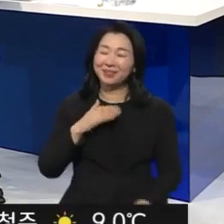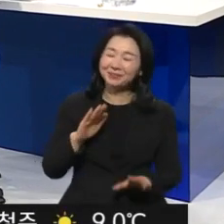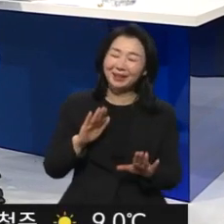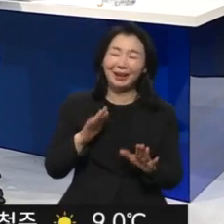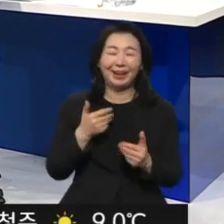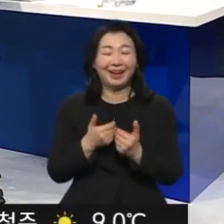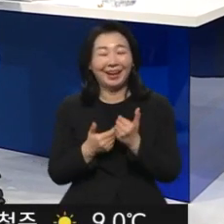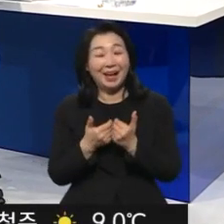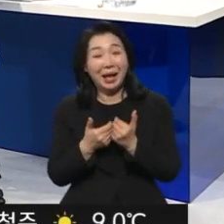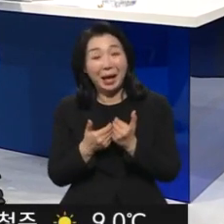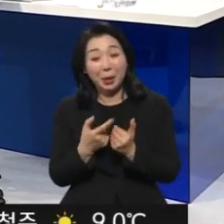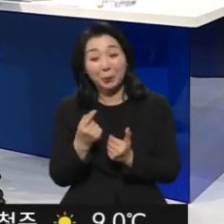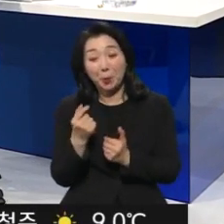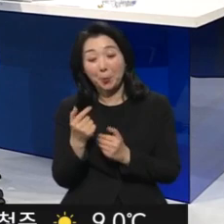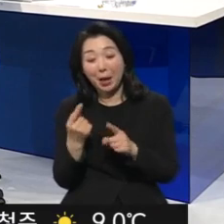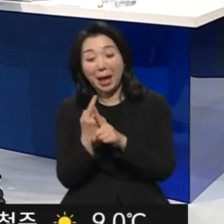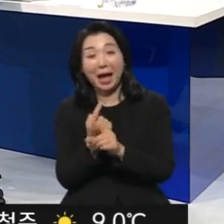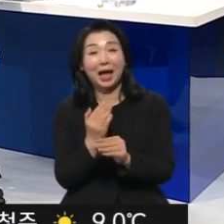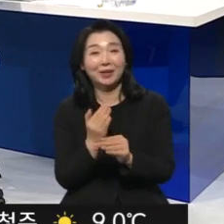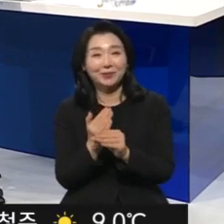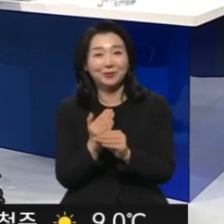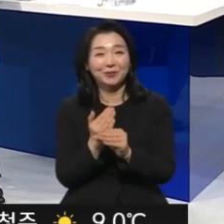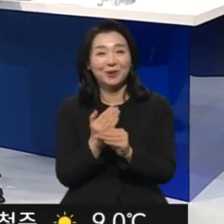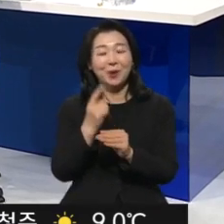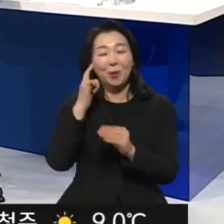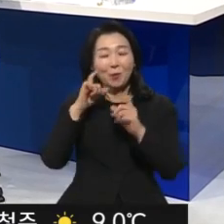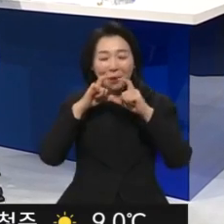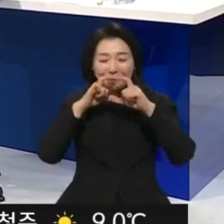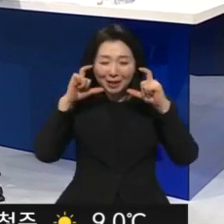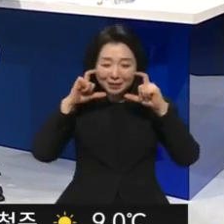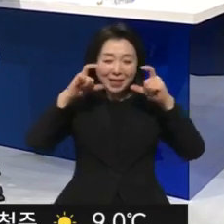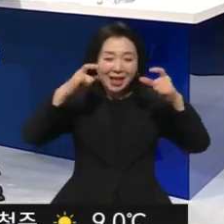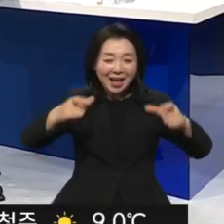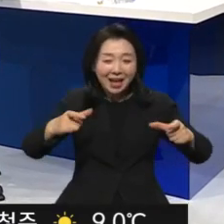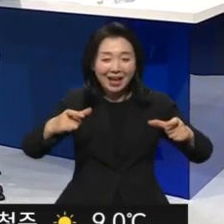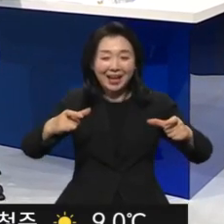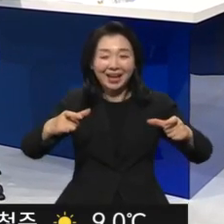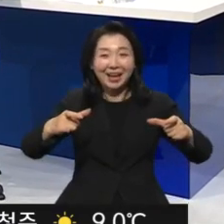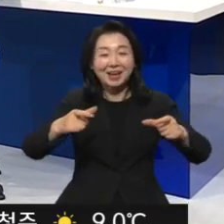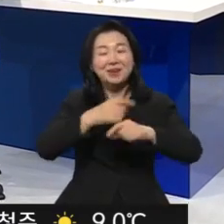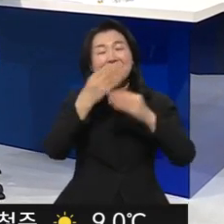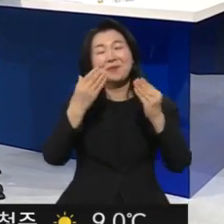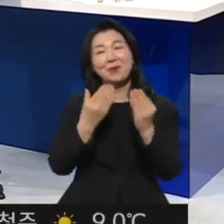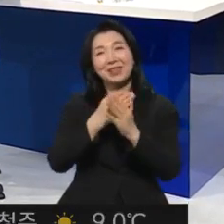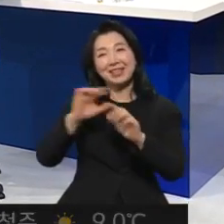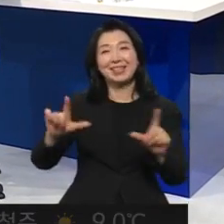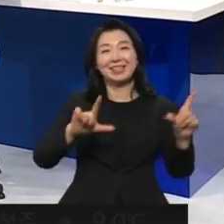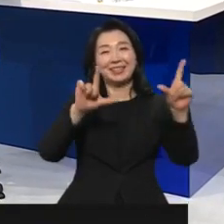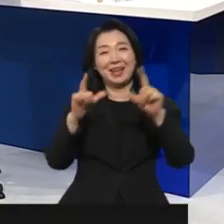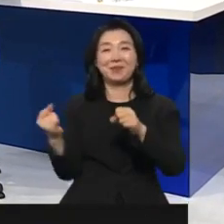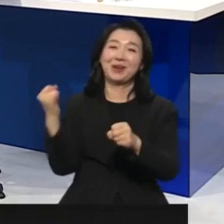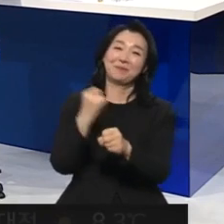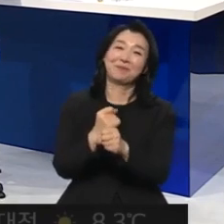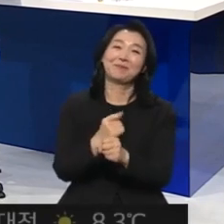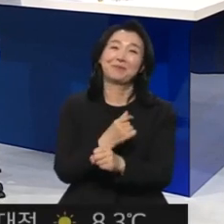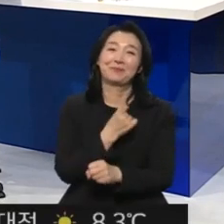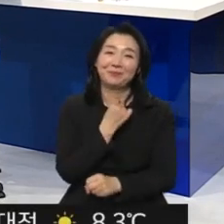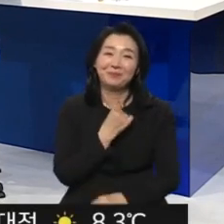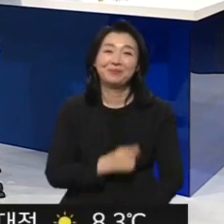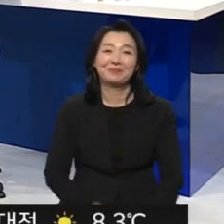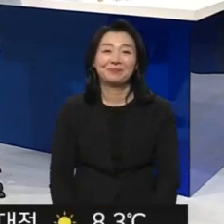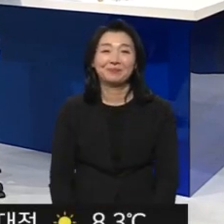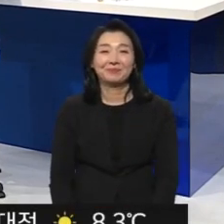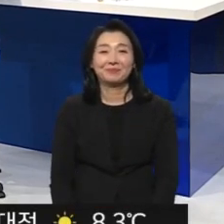있는데요. 하루빨리 이 긴 터널을 지나서 정말 완전한 일상을 되찾을 수 있으면